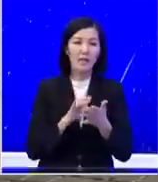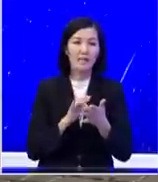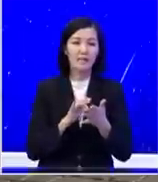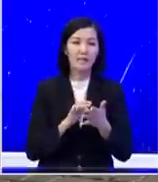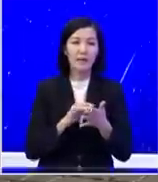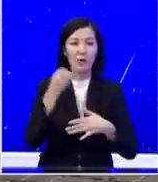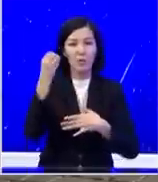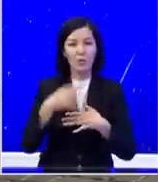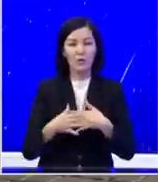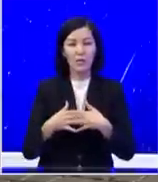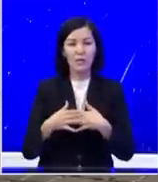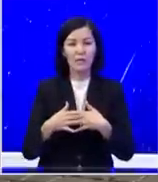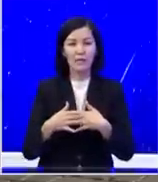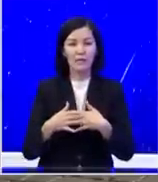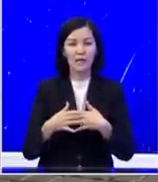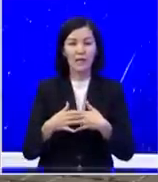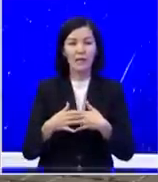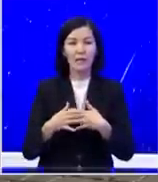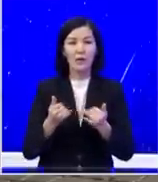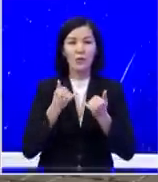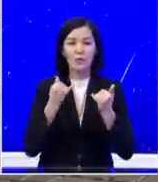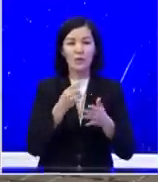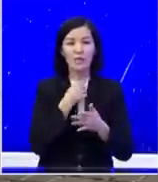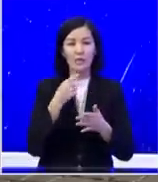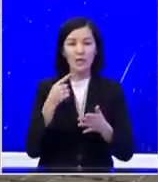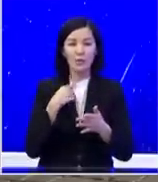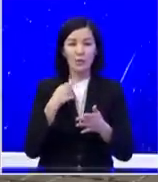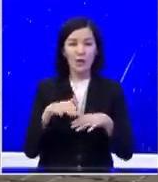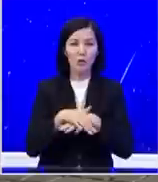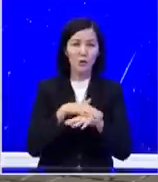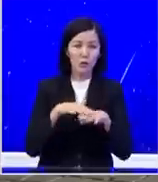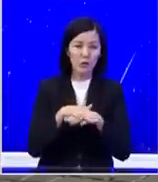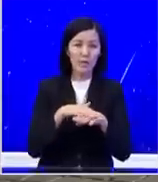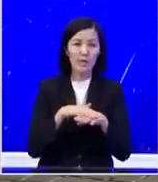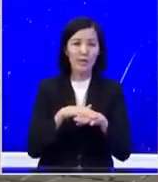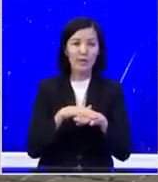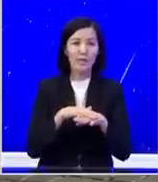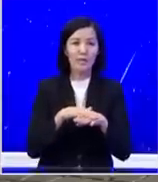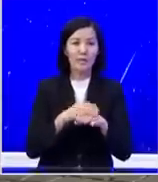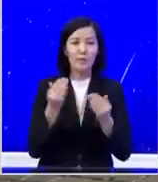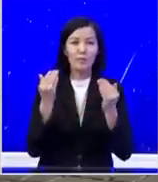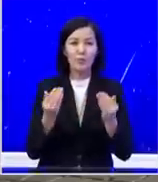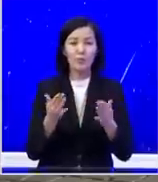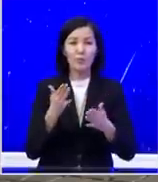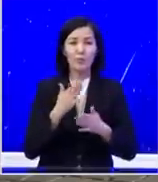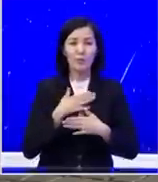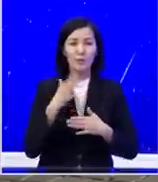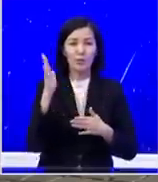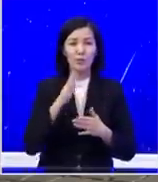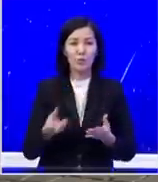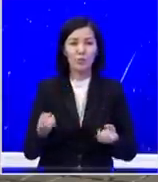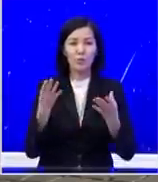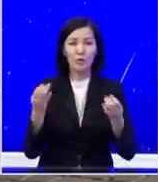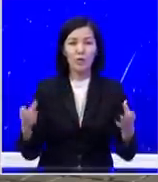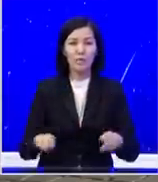киелі арман қала. Құрметті Талдықорғандықтар мен қала қонақтары, бүгін біз субұрқақтарын іске